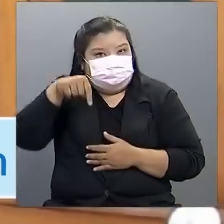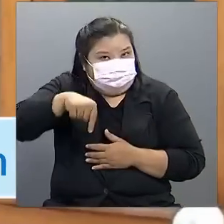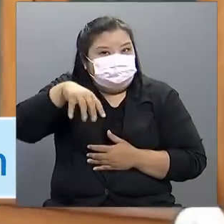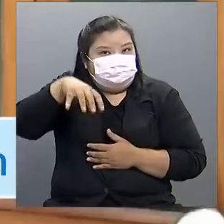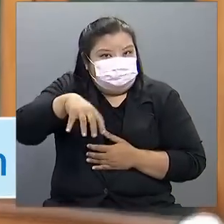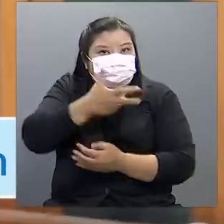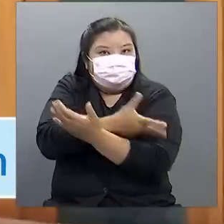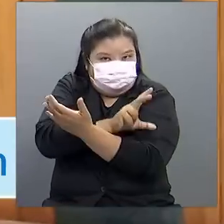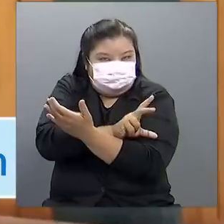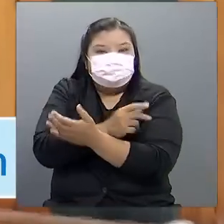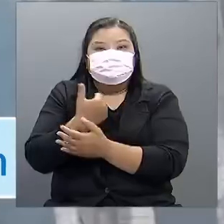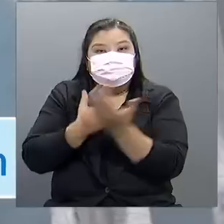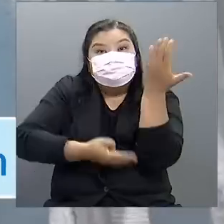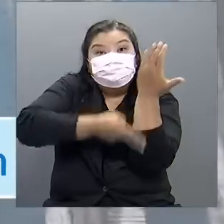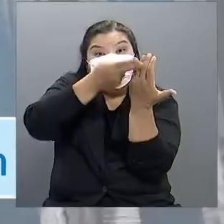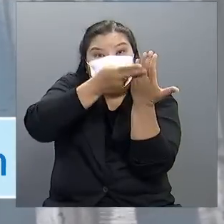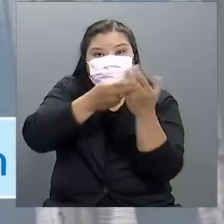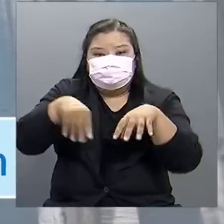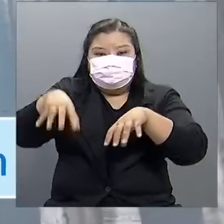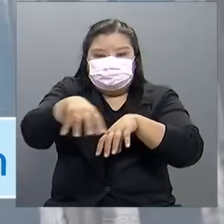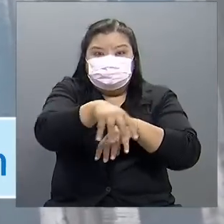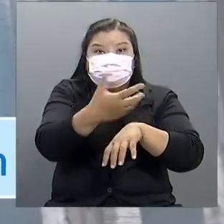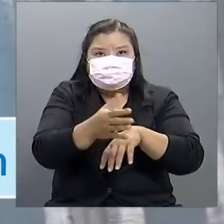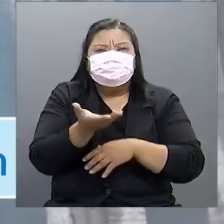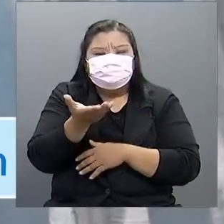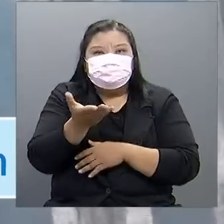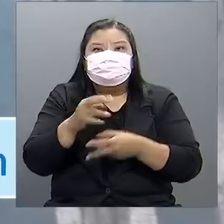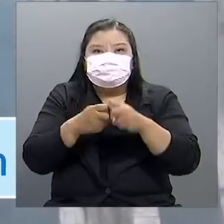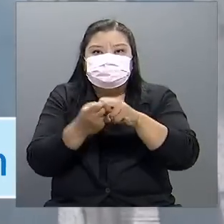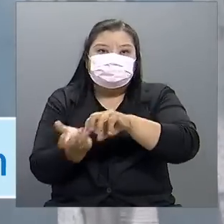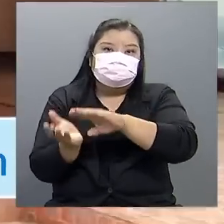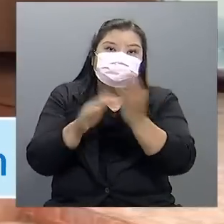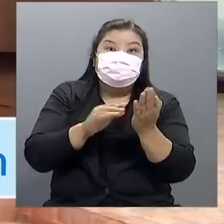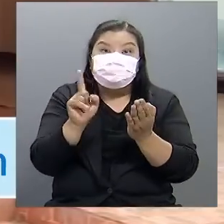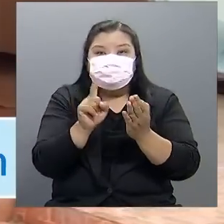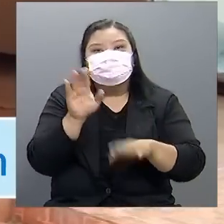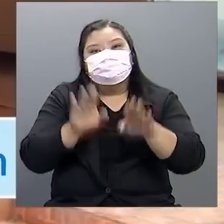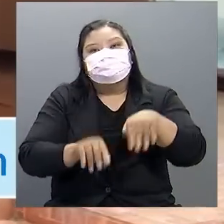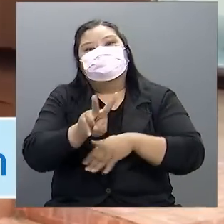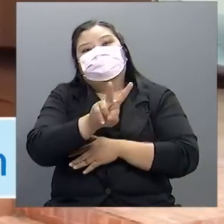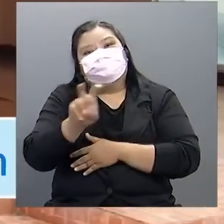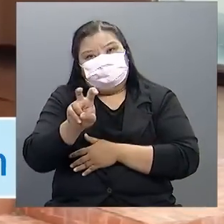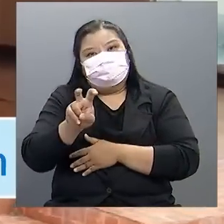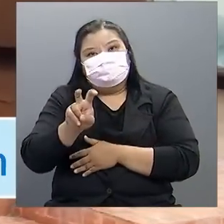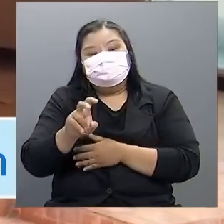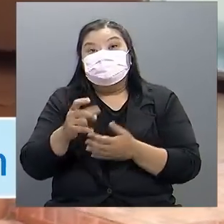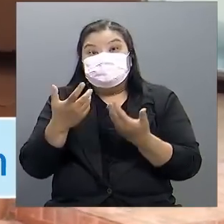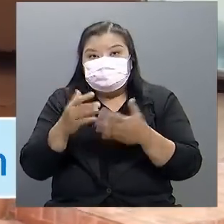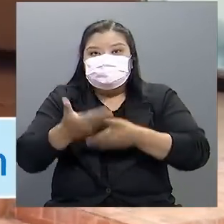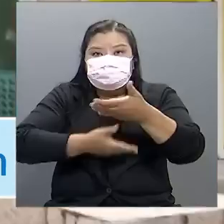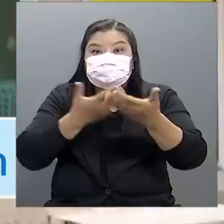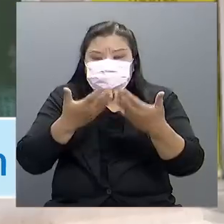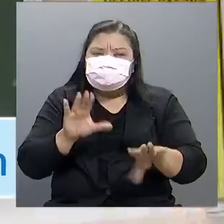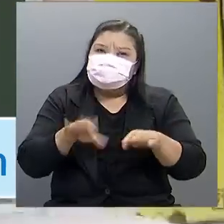ที่เข้าสู่กบวการบางคบคดีแล้วกวา 200 รายนะคะถูกขายท่อตลาดกัไปแลวกวา 10 รายค่